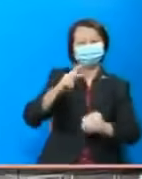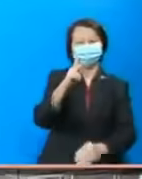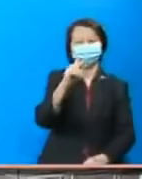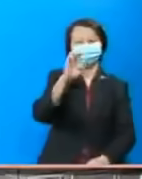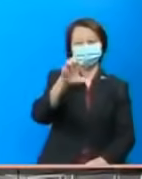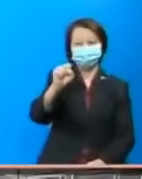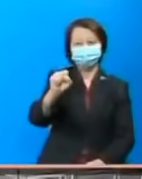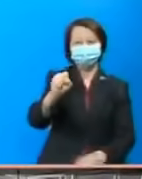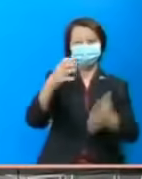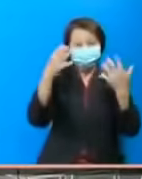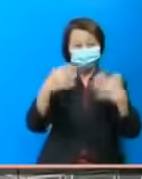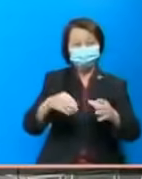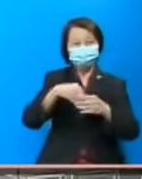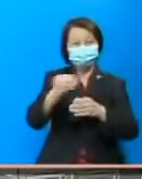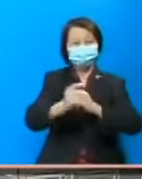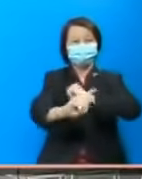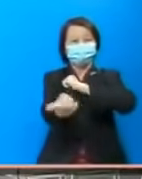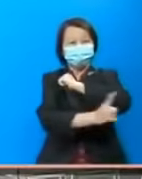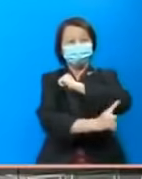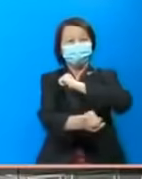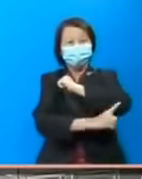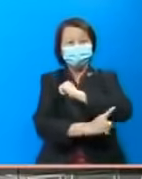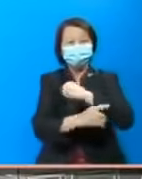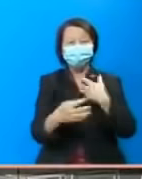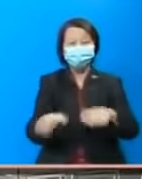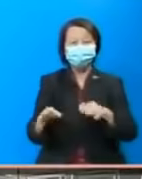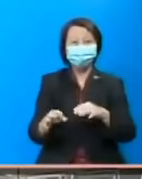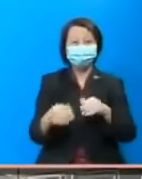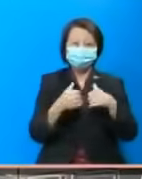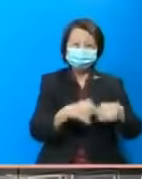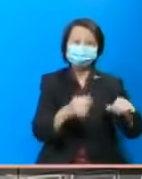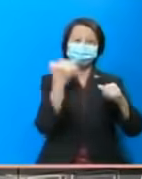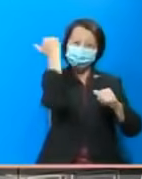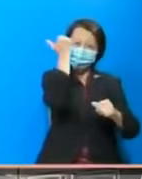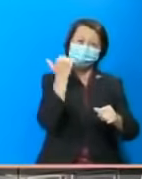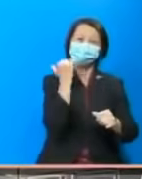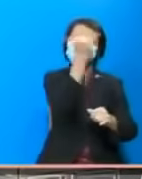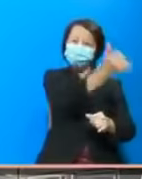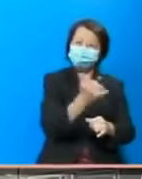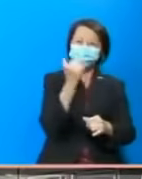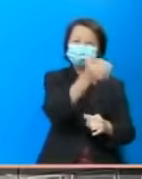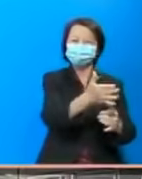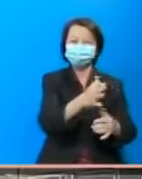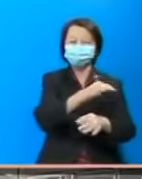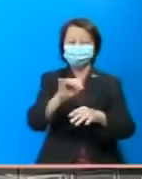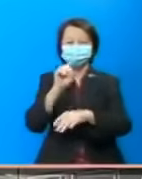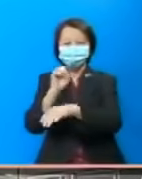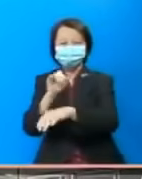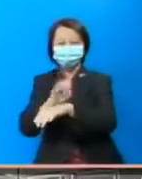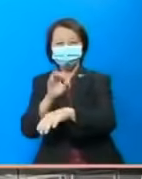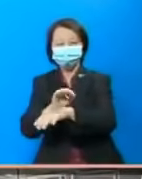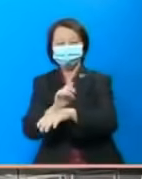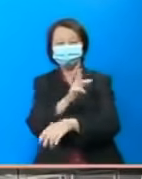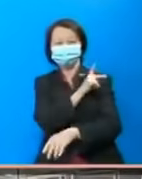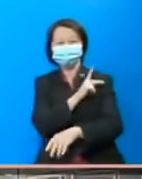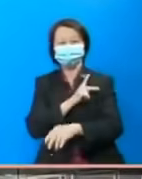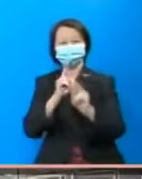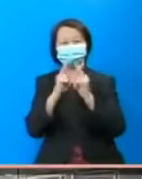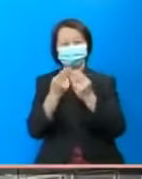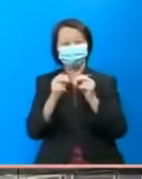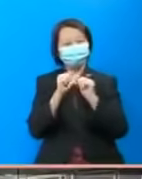kiss-kiss yang telah dikeluarkan Kompang dan sebagainya dan penasihat undang-undang Negeri ketua-ketua unit pendakwaan